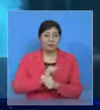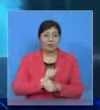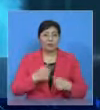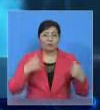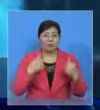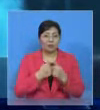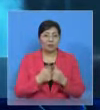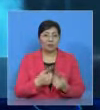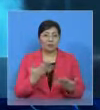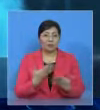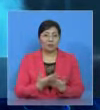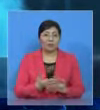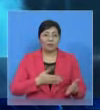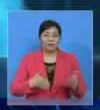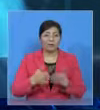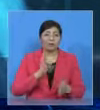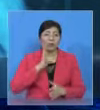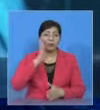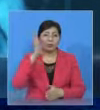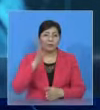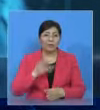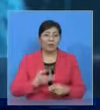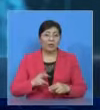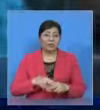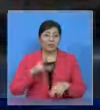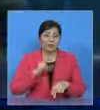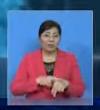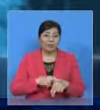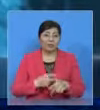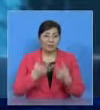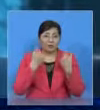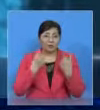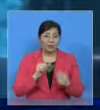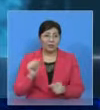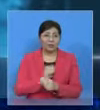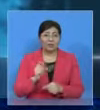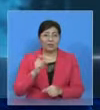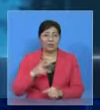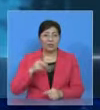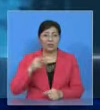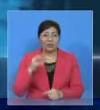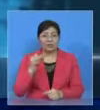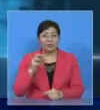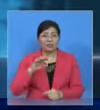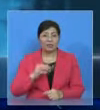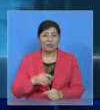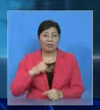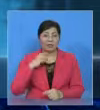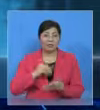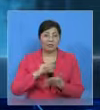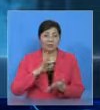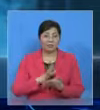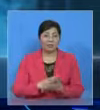столкнулись актюбинцы в пути на работу в том районе. По сведениям полицейских, водитель автомашины «Део Нексия» российского учета, не